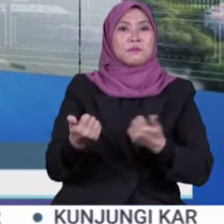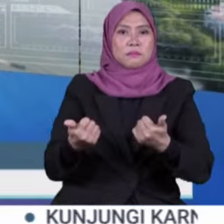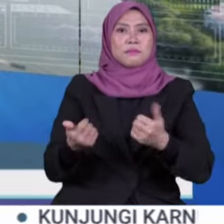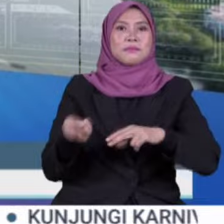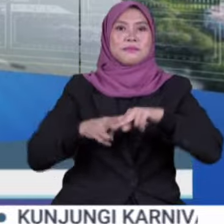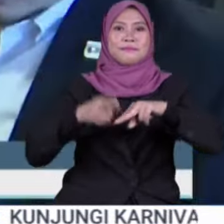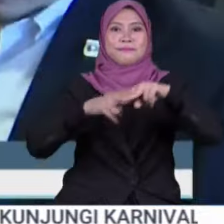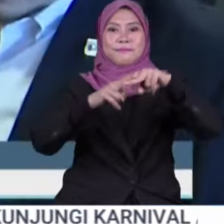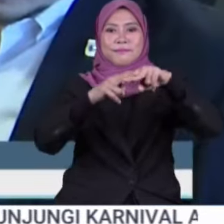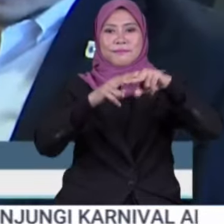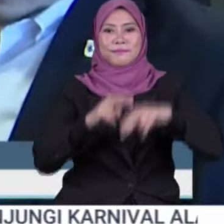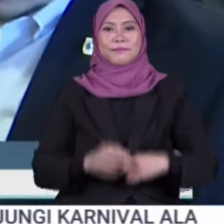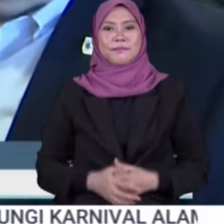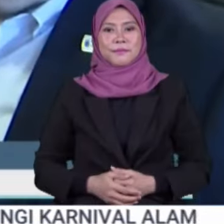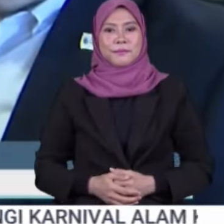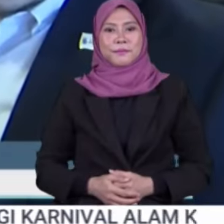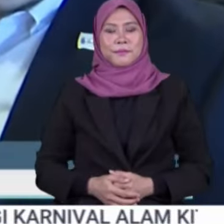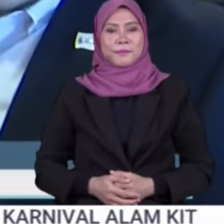peningkatan.